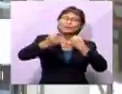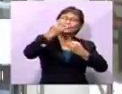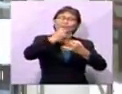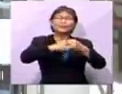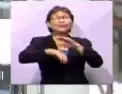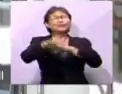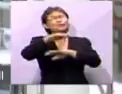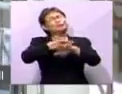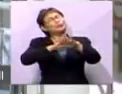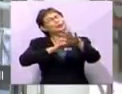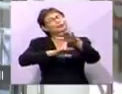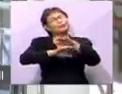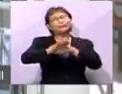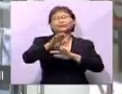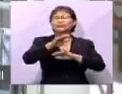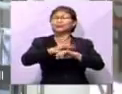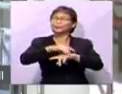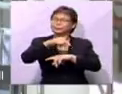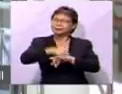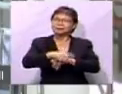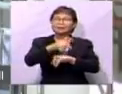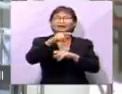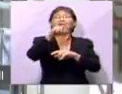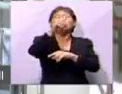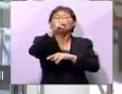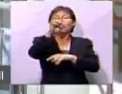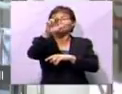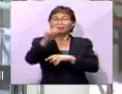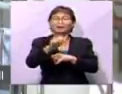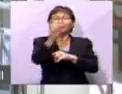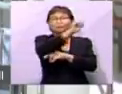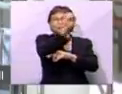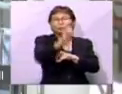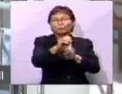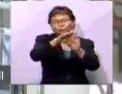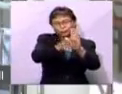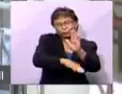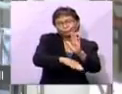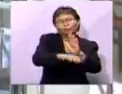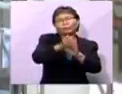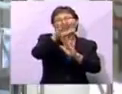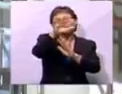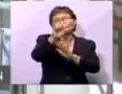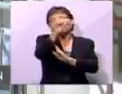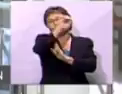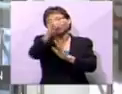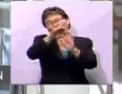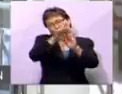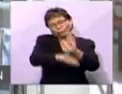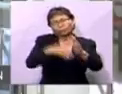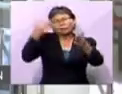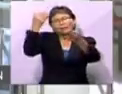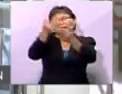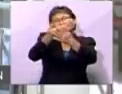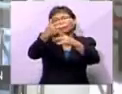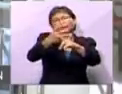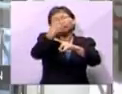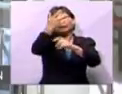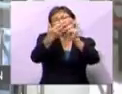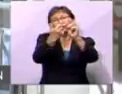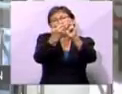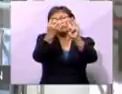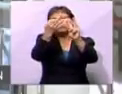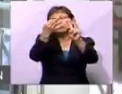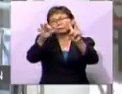cukup kondusif dan selesa. Pihak Mara turut memberi potongan kadar sewa sebanyak 50% sehingga Mac